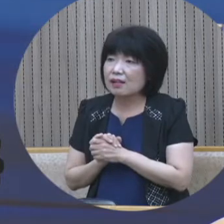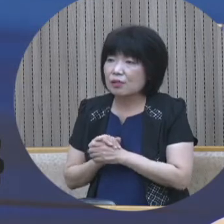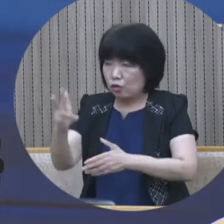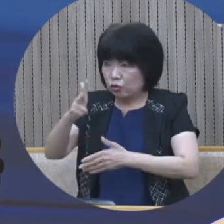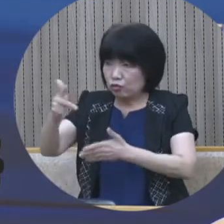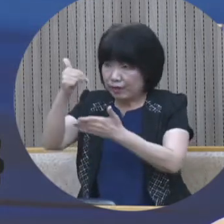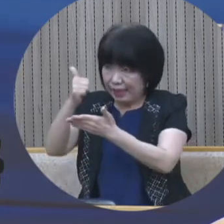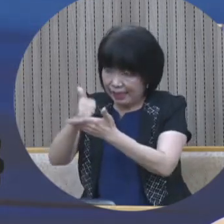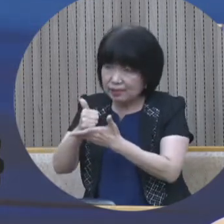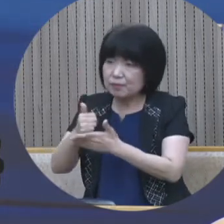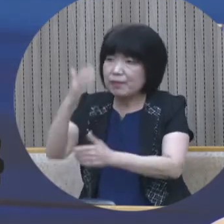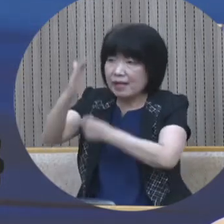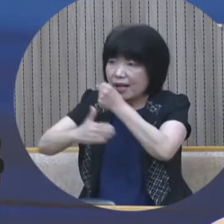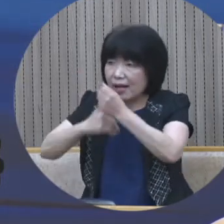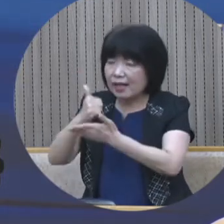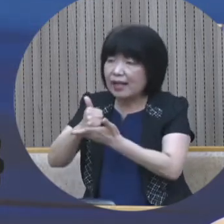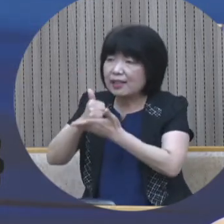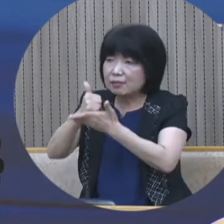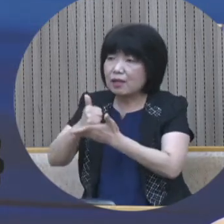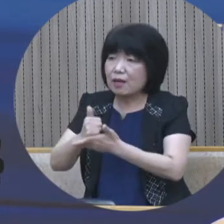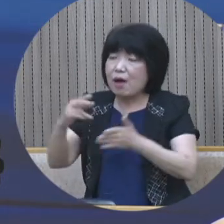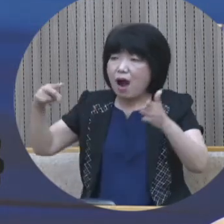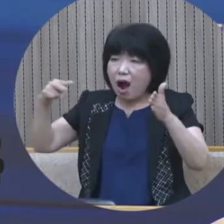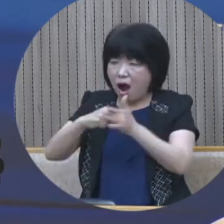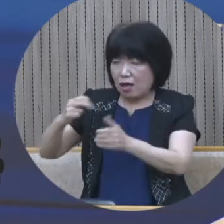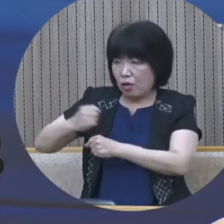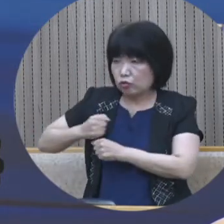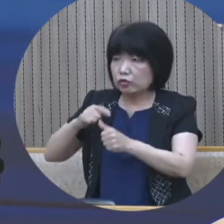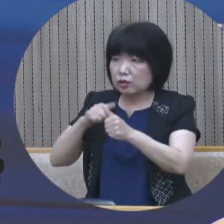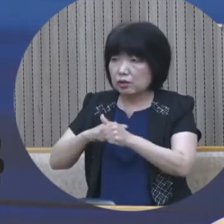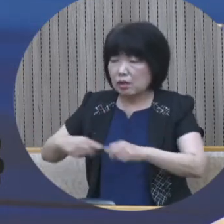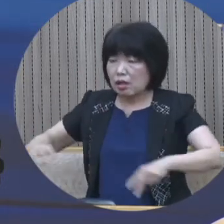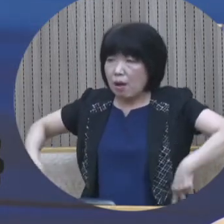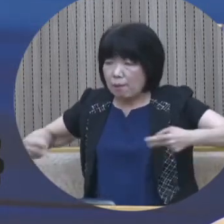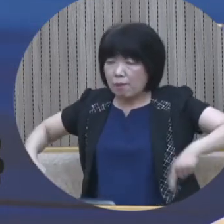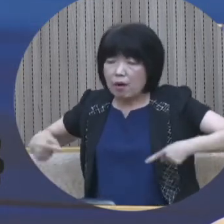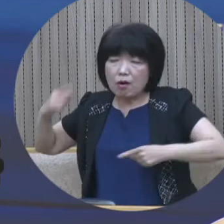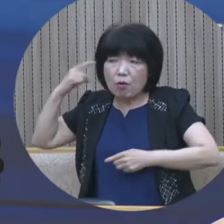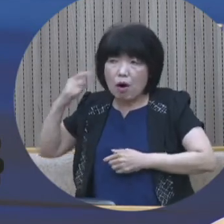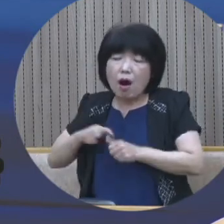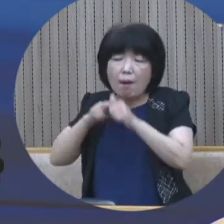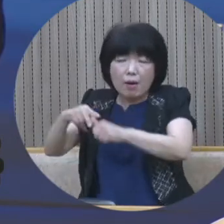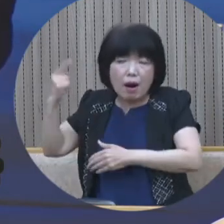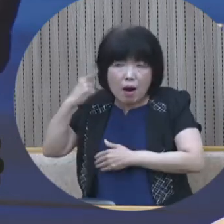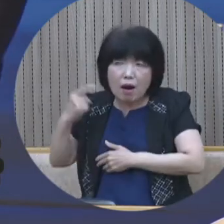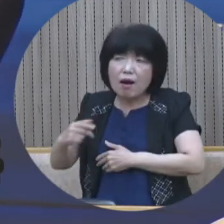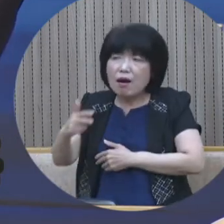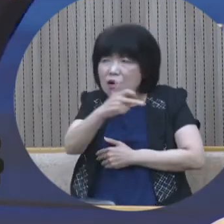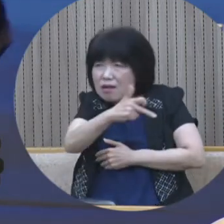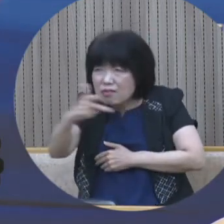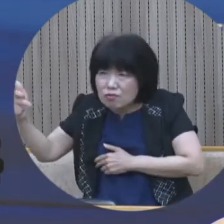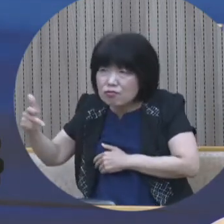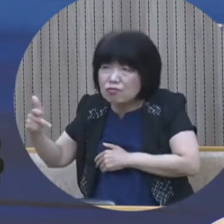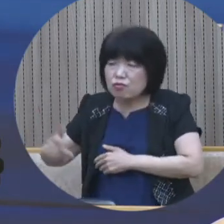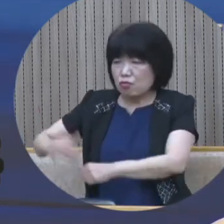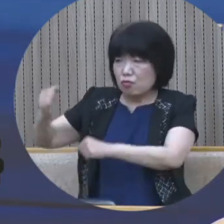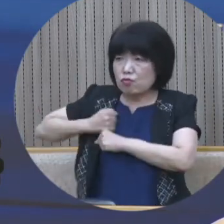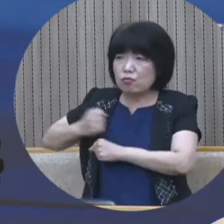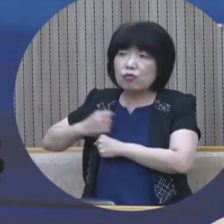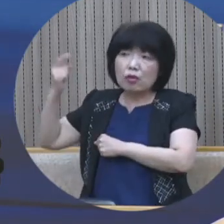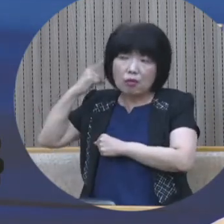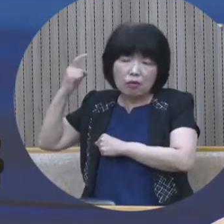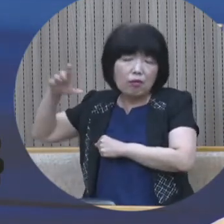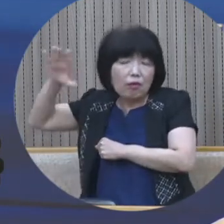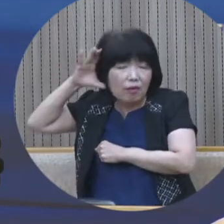주께서, 하나님께서 아람 군대로 하여금 병거 소리와 말 소리와 큰 군대의 소리를